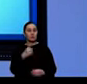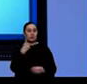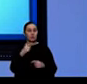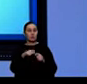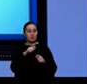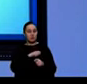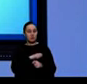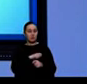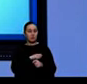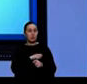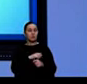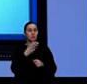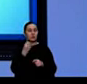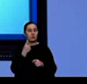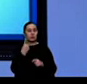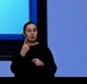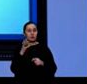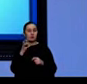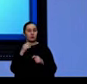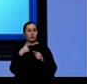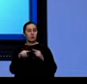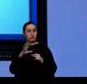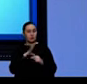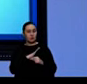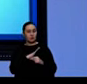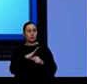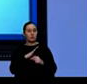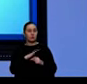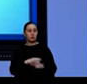1 metr yana 1 0 ga farq qildi.